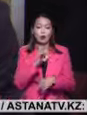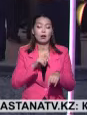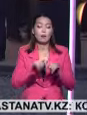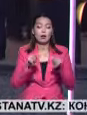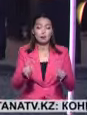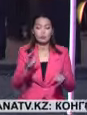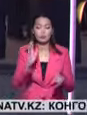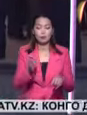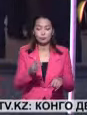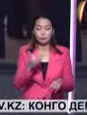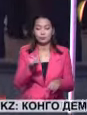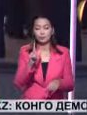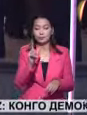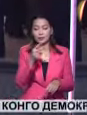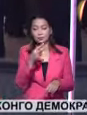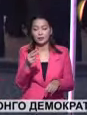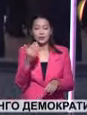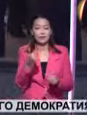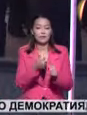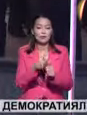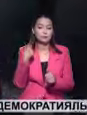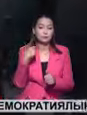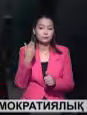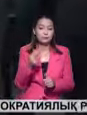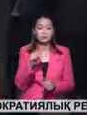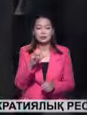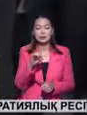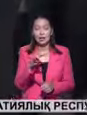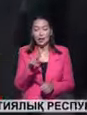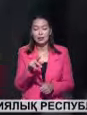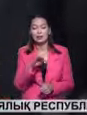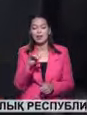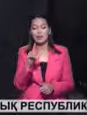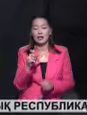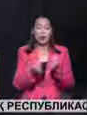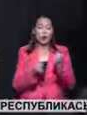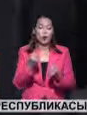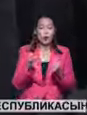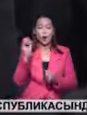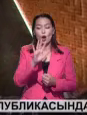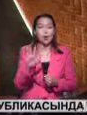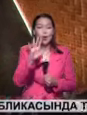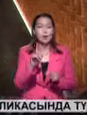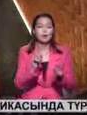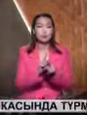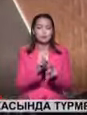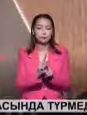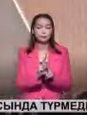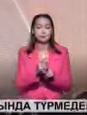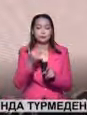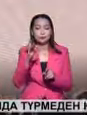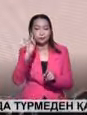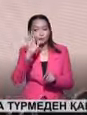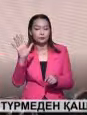боламыз. Lexus Europe вице-президенті Паскаль Руш және Lexus Астана дилері Еуропадағы Lexus флагманы және